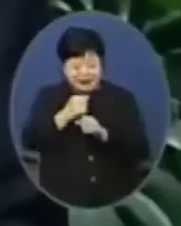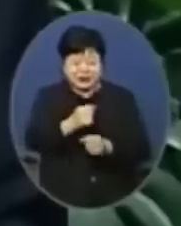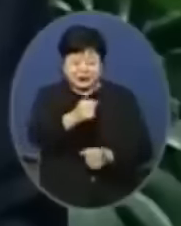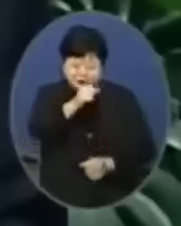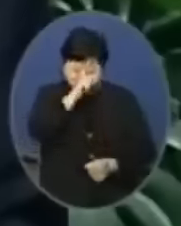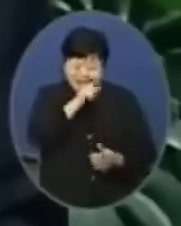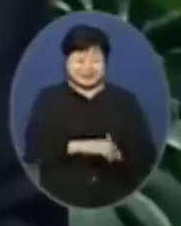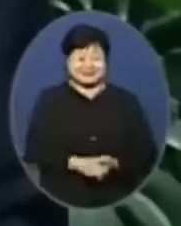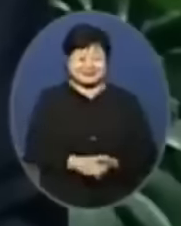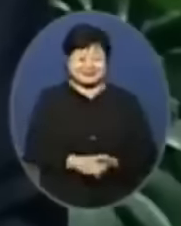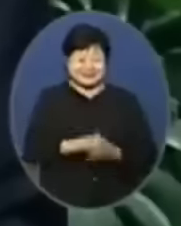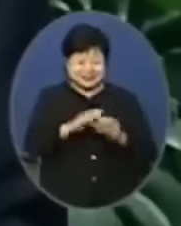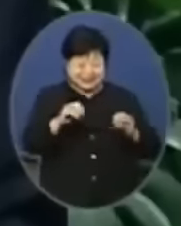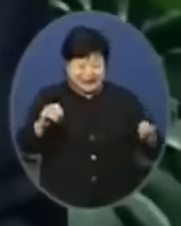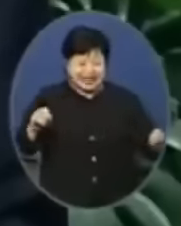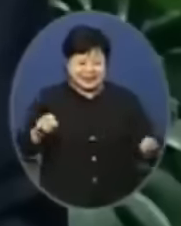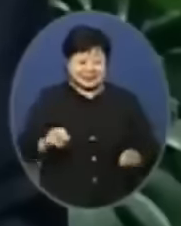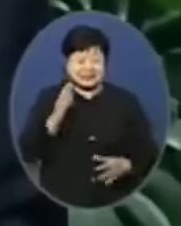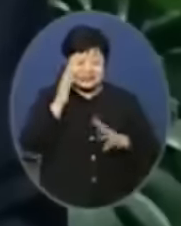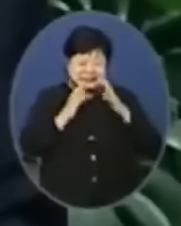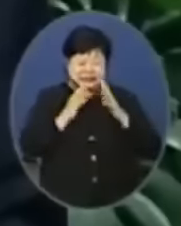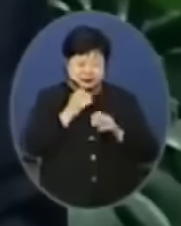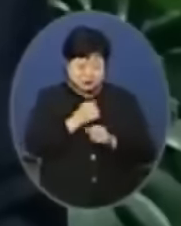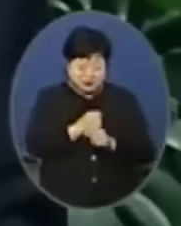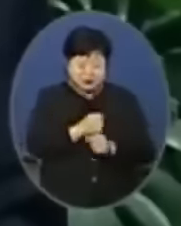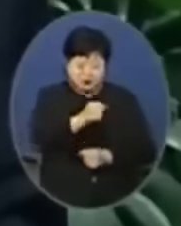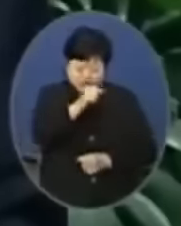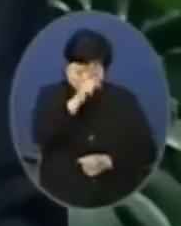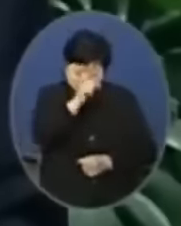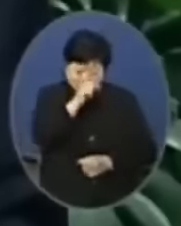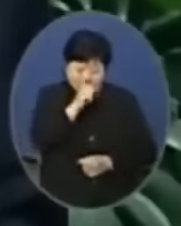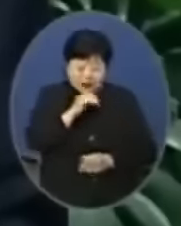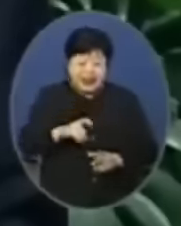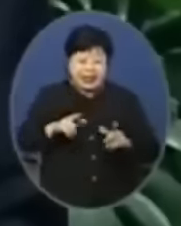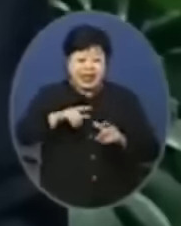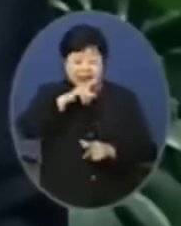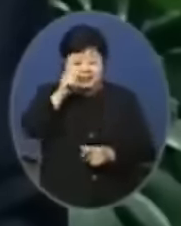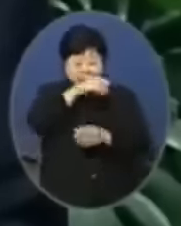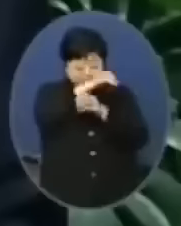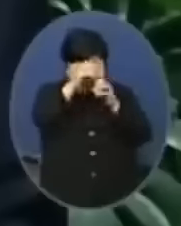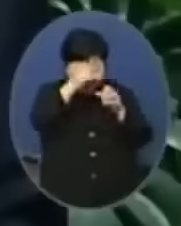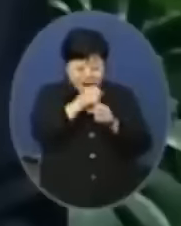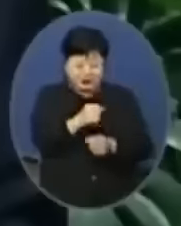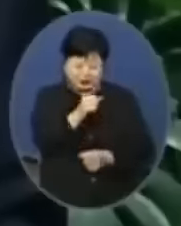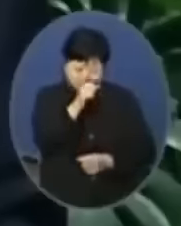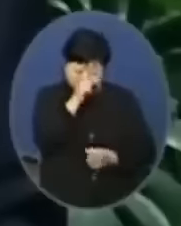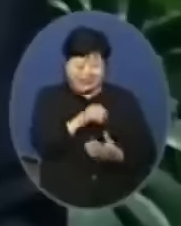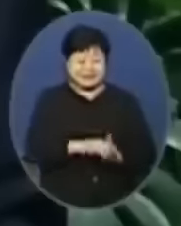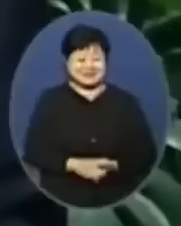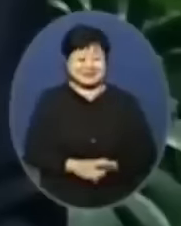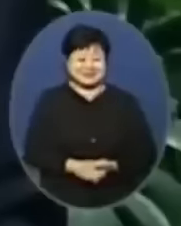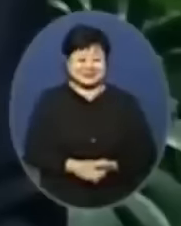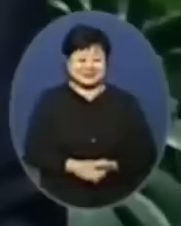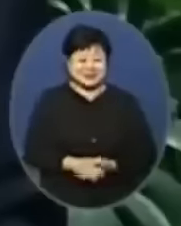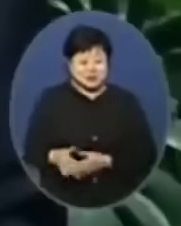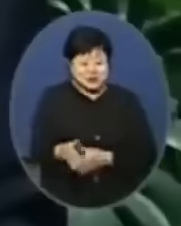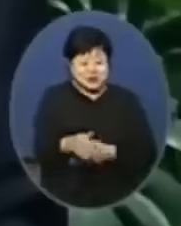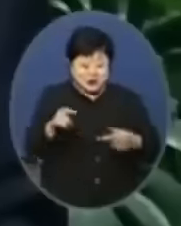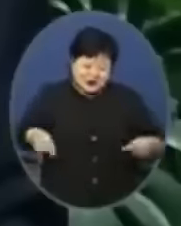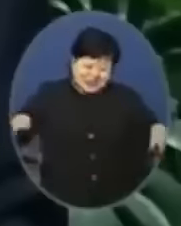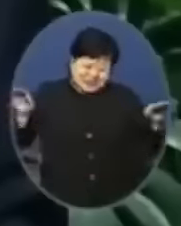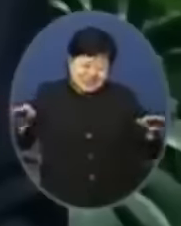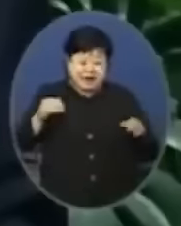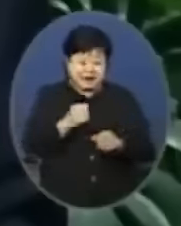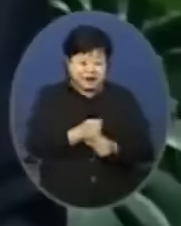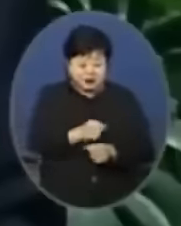좋다. 땅과 식물을 지어놓고도 좋다. 해와 달과 별을 지어놓고도 좋다. 물고기와 새들을